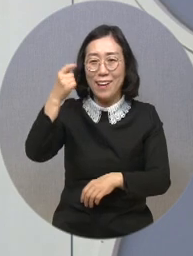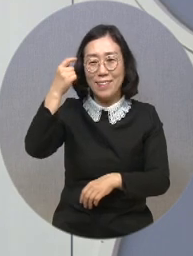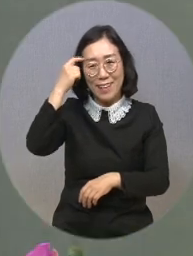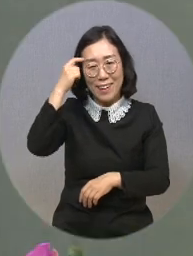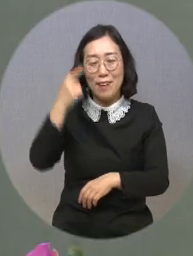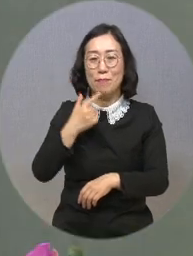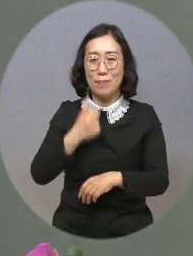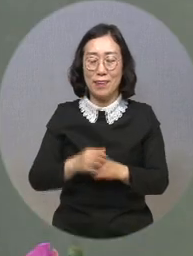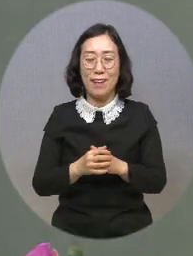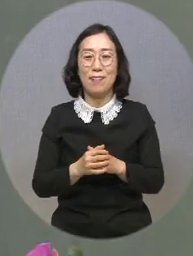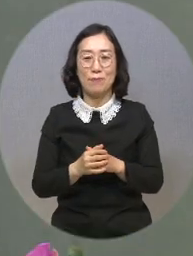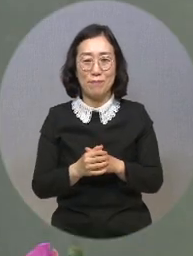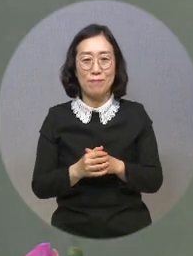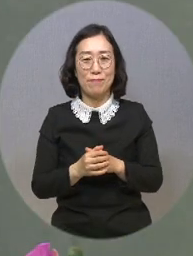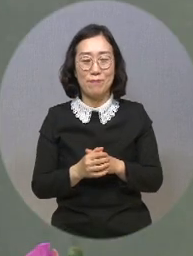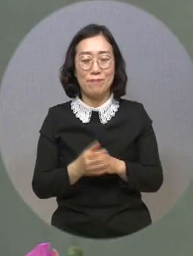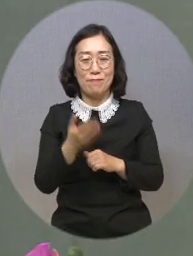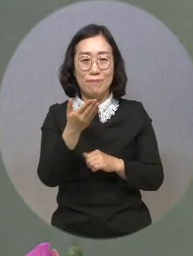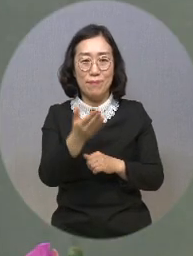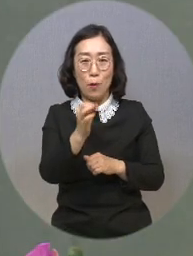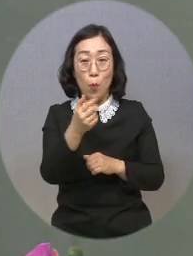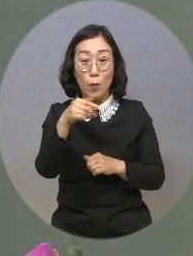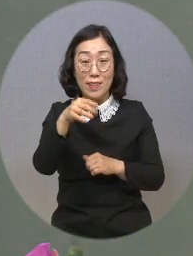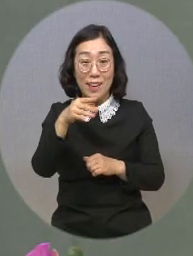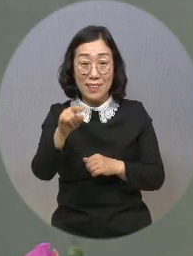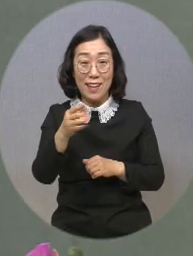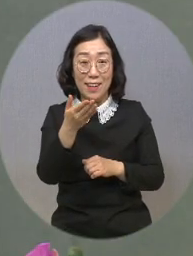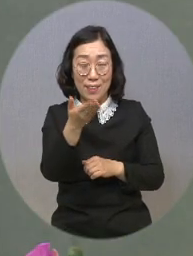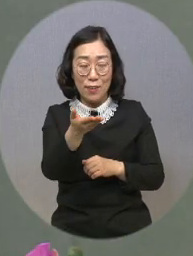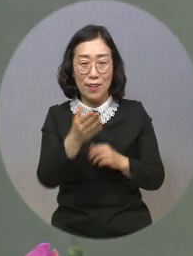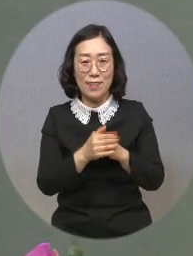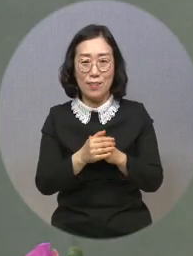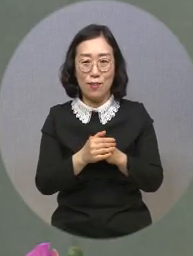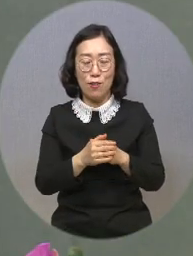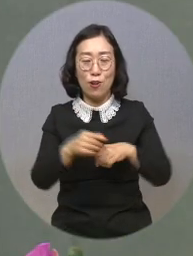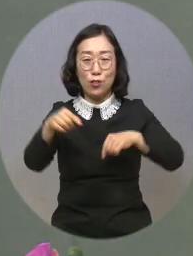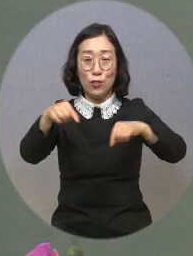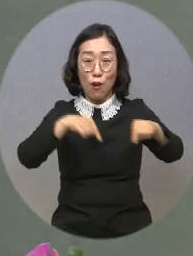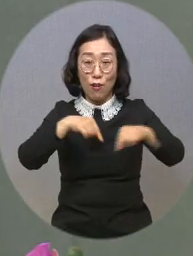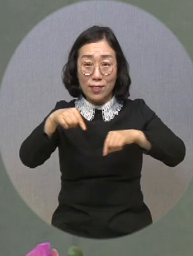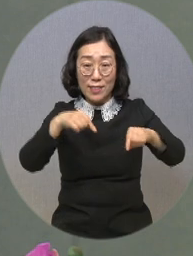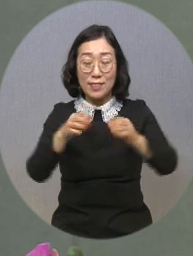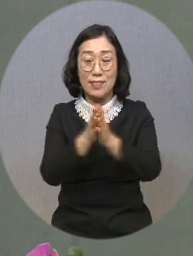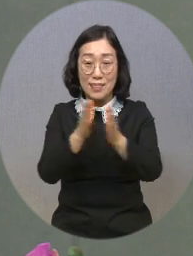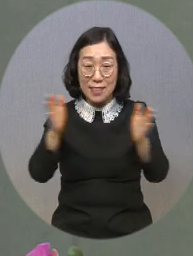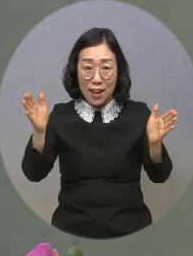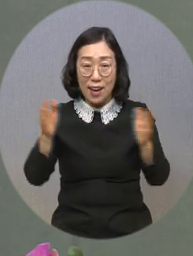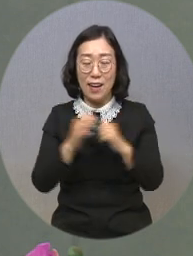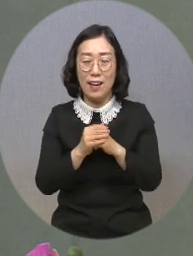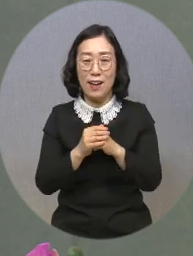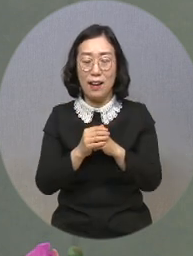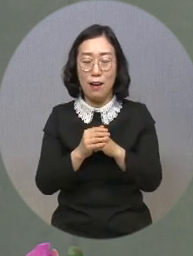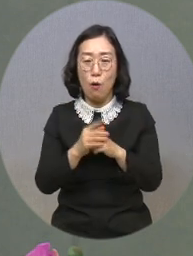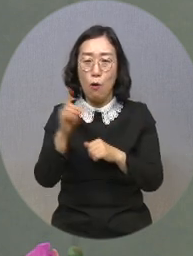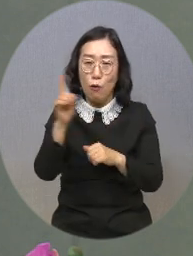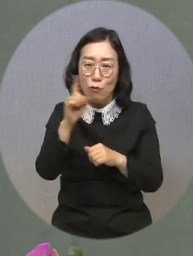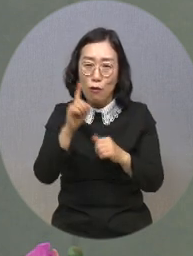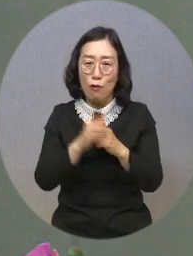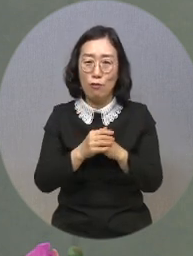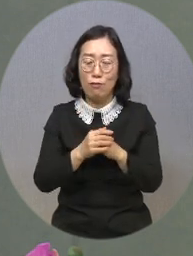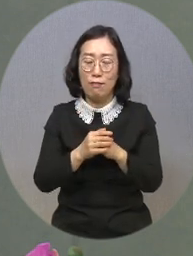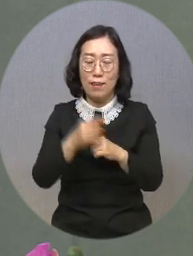네. 오재세 의원께서는 그 정치를 시작하시면서 어떤